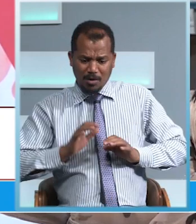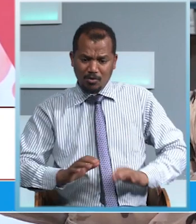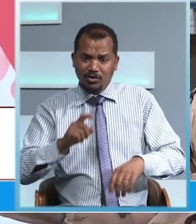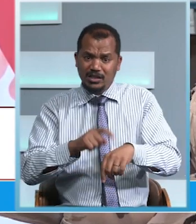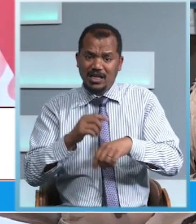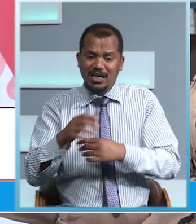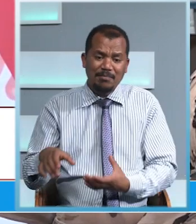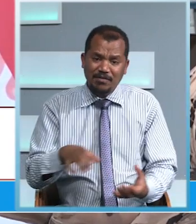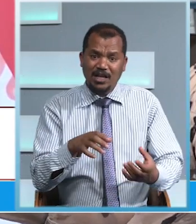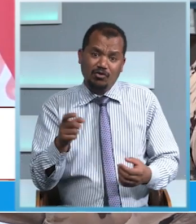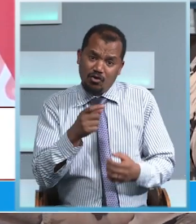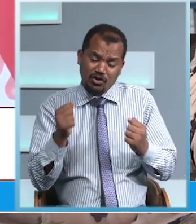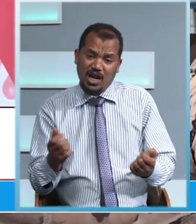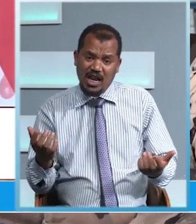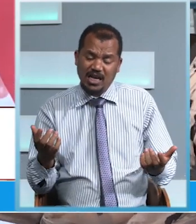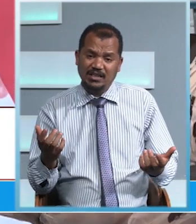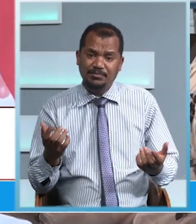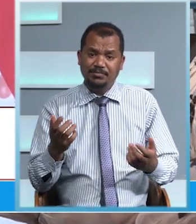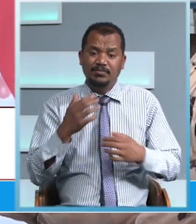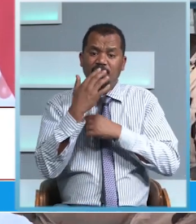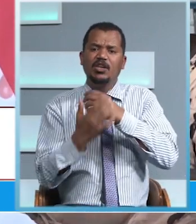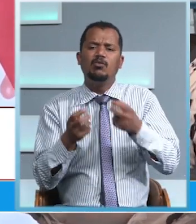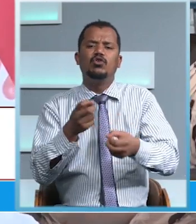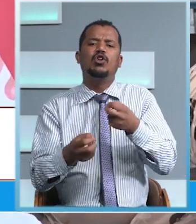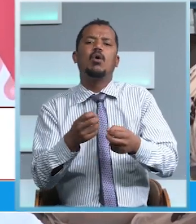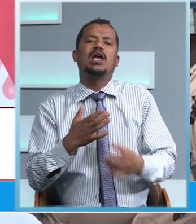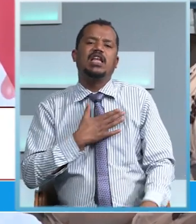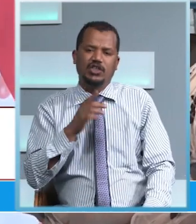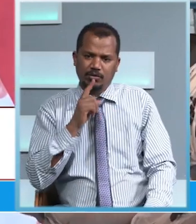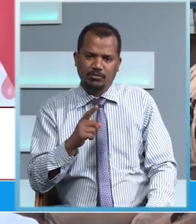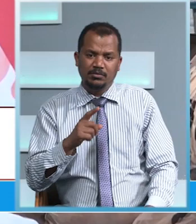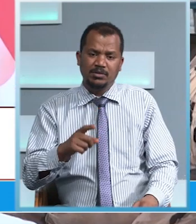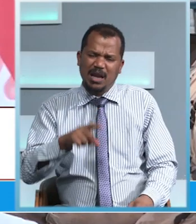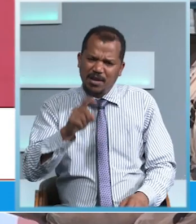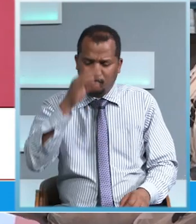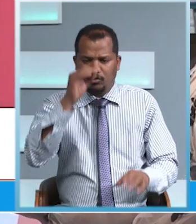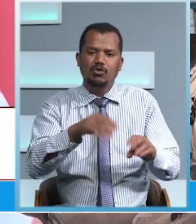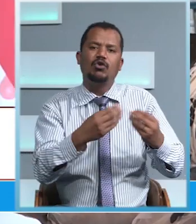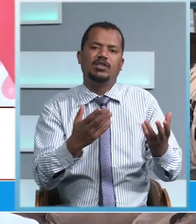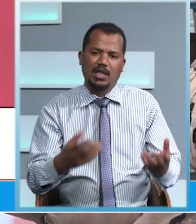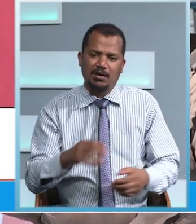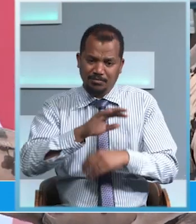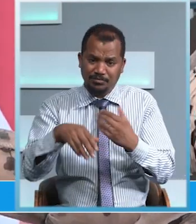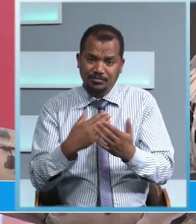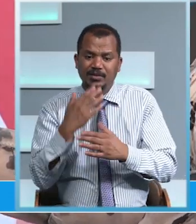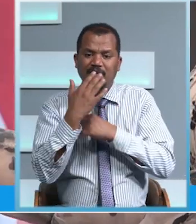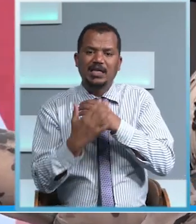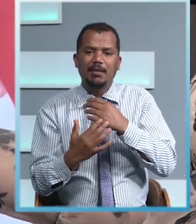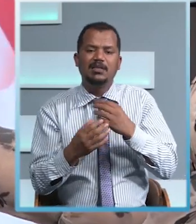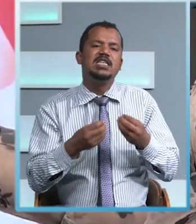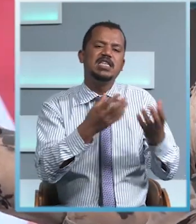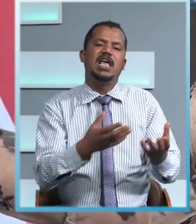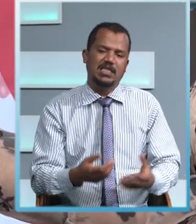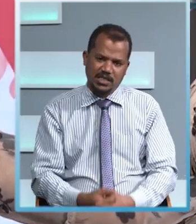ሴቶች ለሚወልዱም ሰዓት ፖሊስ አለ ለሚፈሳቸውም ሊሆን ይችላል ደሙ በቃ ለወገናችን ሆነም ቀረ ለሚያስፈልገው ሰው ይሰጣል በአጠቃላይ